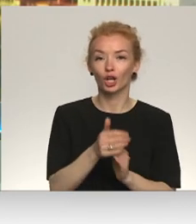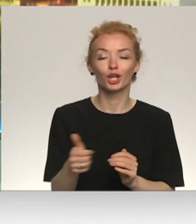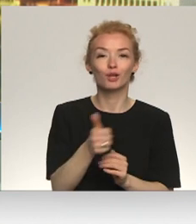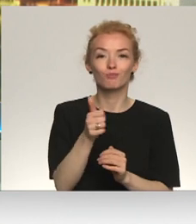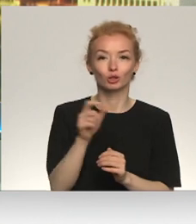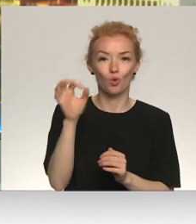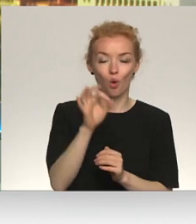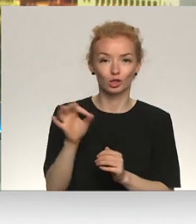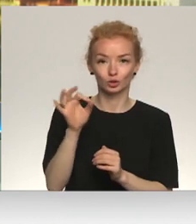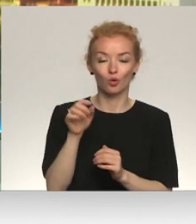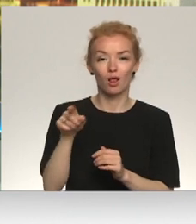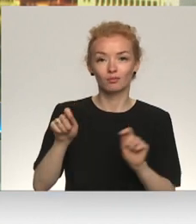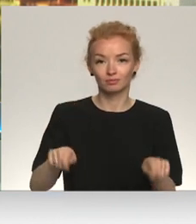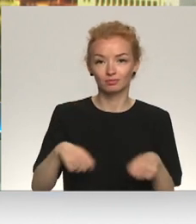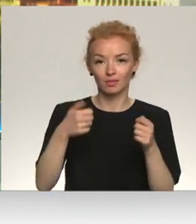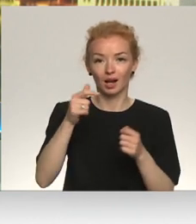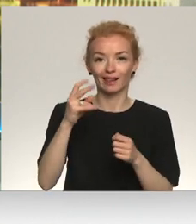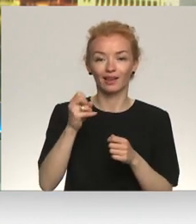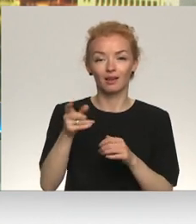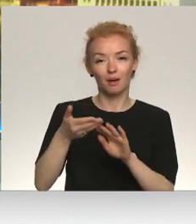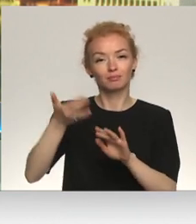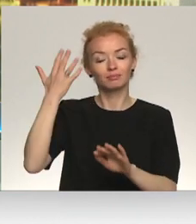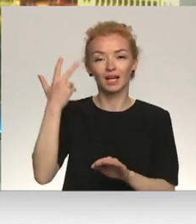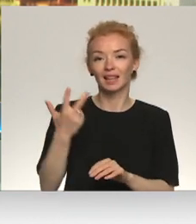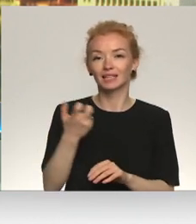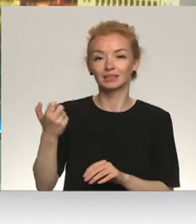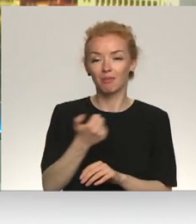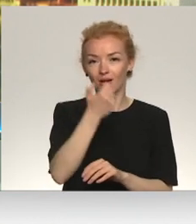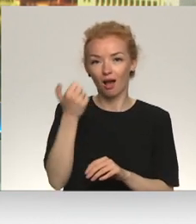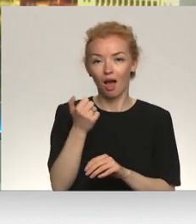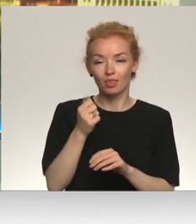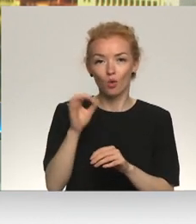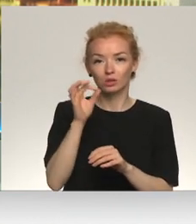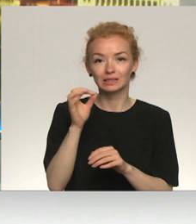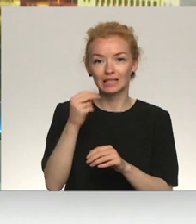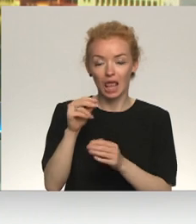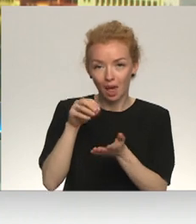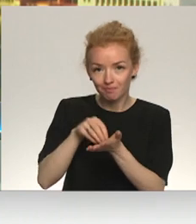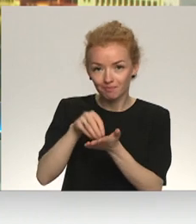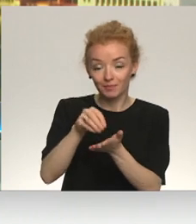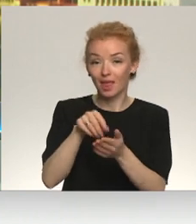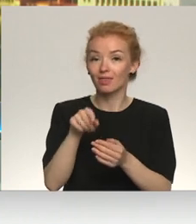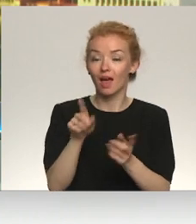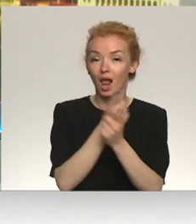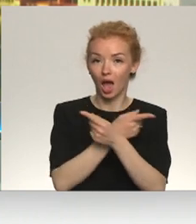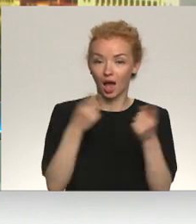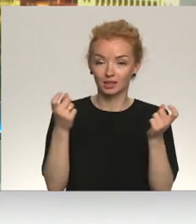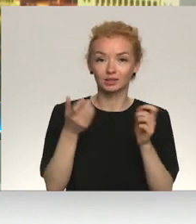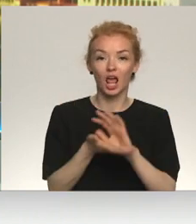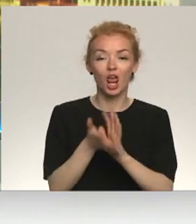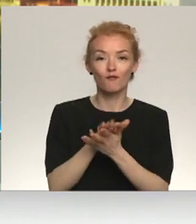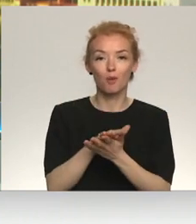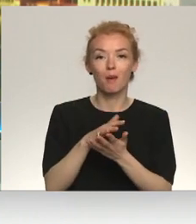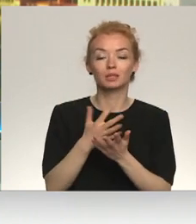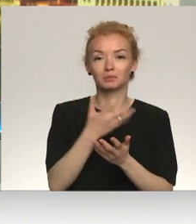kas izaudzēta no Ernsta Glika pirms vairāk nekā 300 gadiem stādīto ozolu zīlēm. Šī akcija ir daļa no reformācijas 500 gadus Latvijā